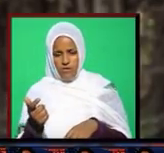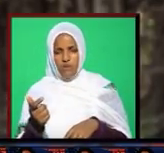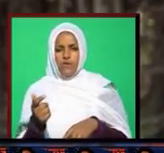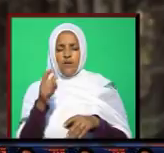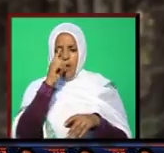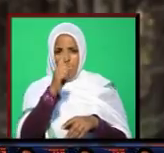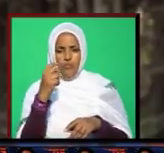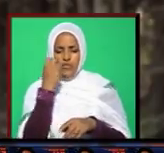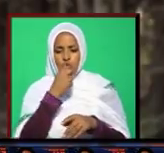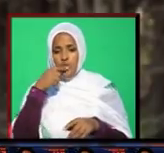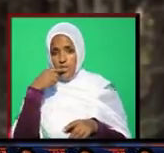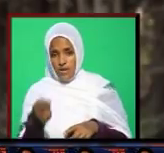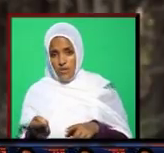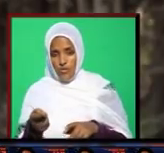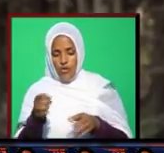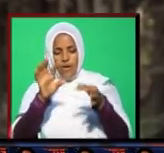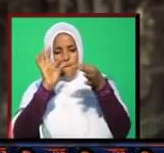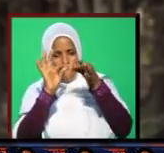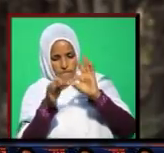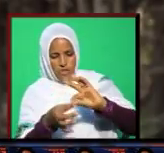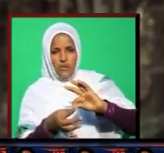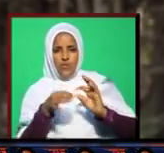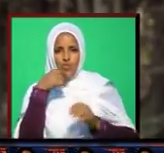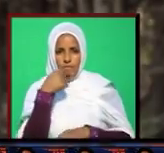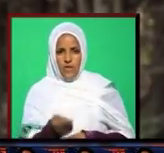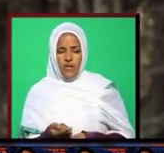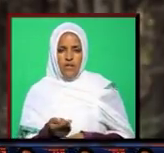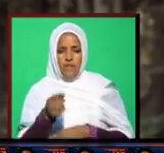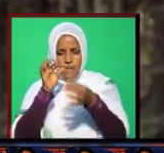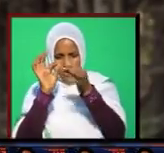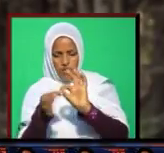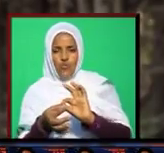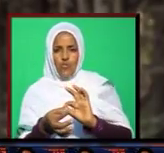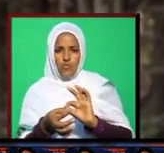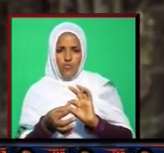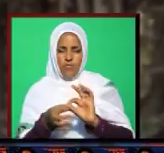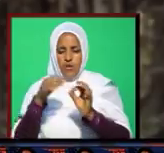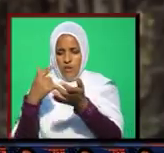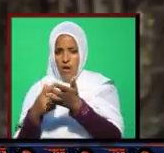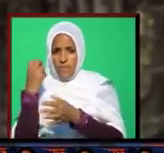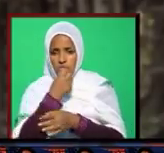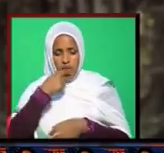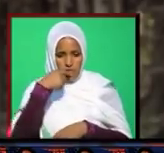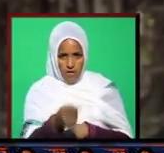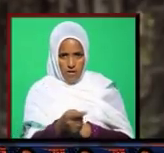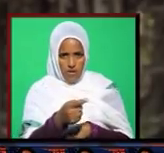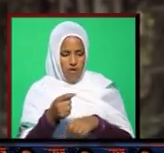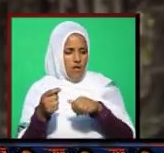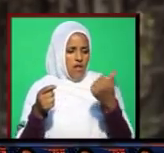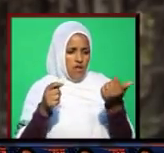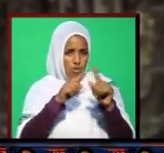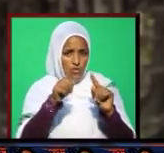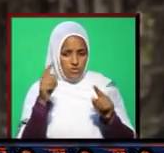መናገር ለአንዱ በልሳኖች የተነገረውን መተርጎም ይላል። መተርጎም ያኛው በልሳን